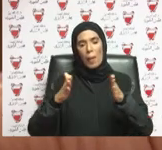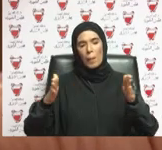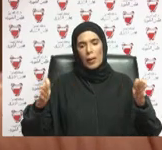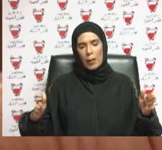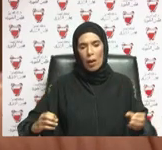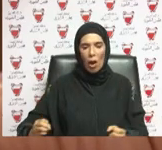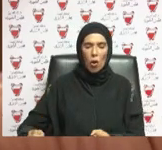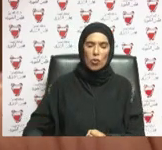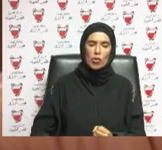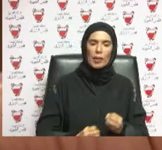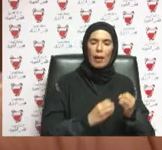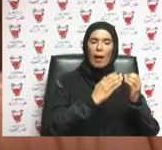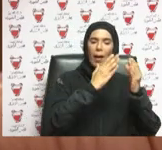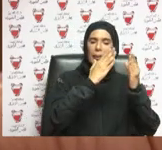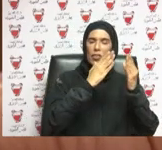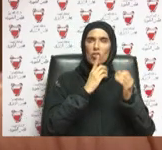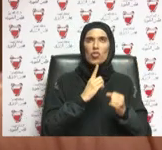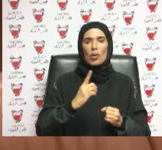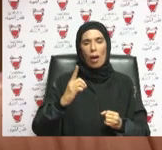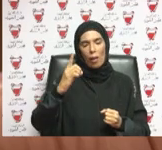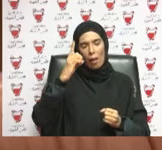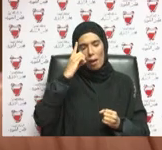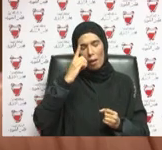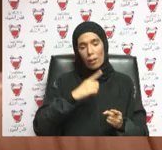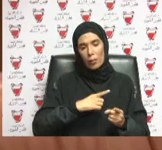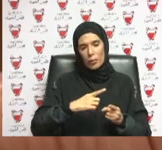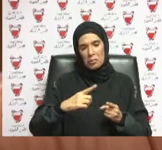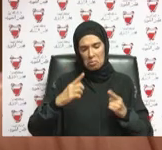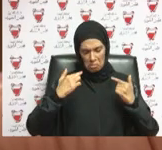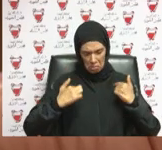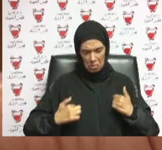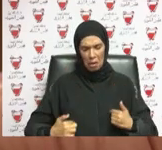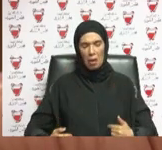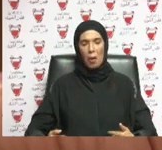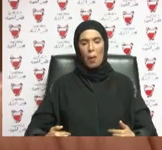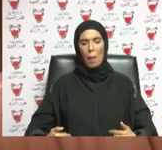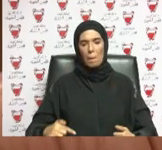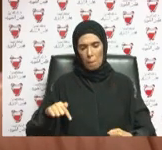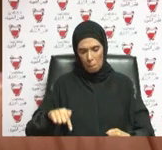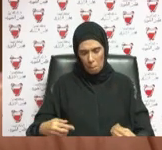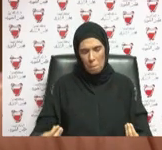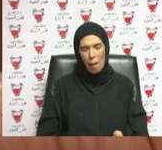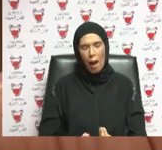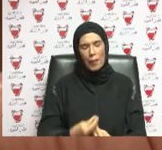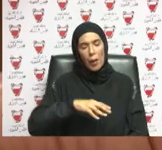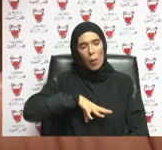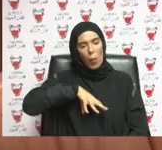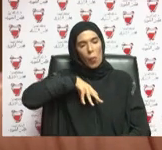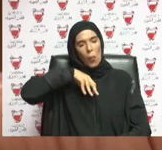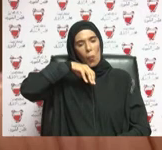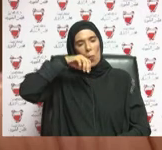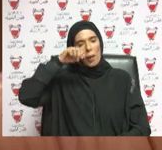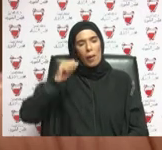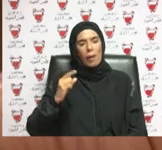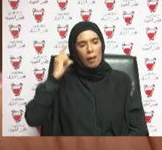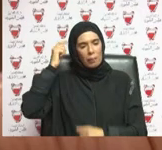جنة خلود المأوى. يغيب عنا بجسده وتبقى معنا روحه، مستذكرين